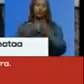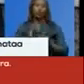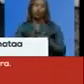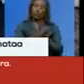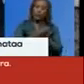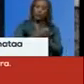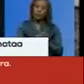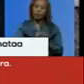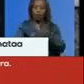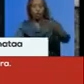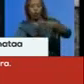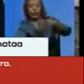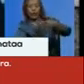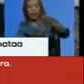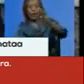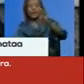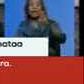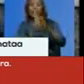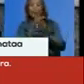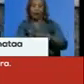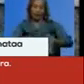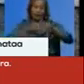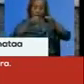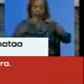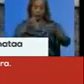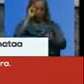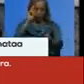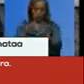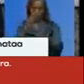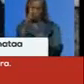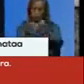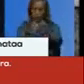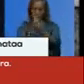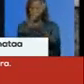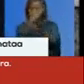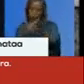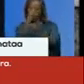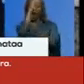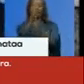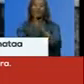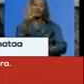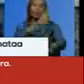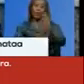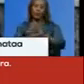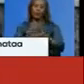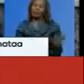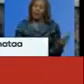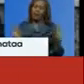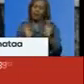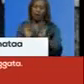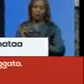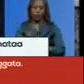ለመቅረፍ የሁለተኛው የእድገትና ትራንስፎርሜሽን እቅዱን የሁለት ዓመት ተኩል አፈጻጸም በመገምገም አስፈላጊ